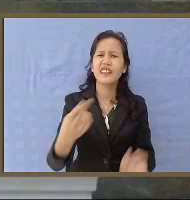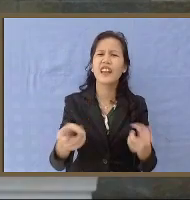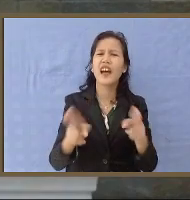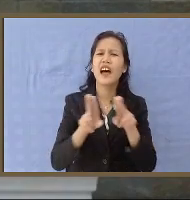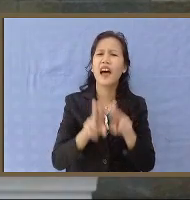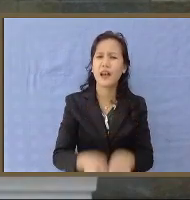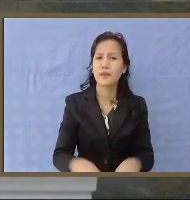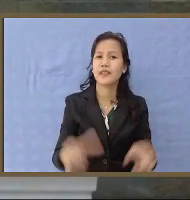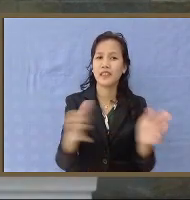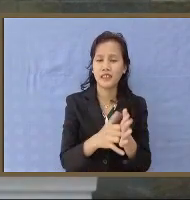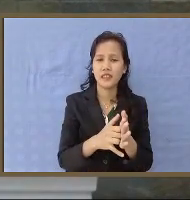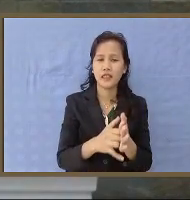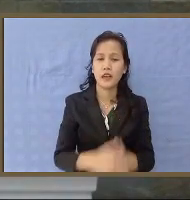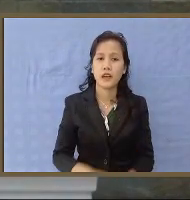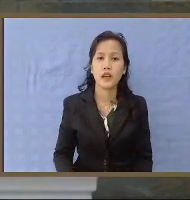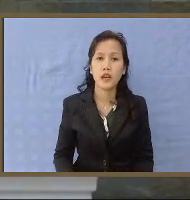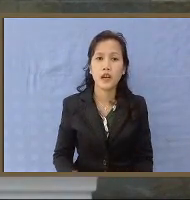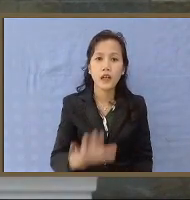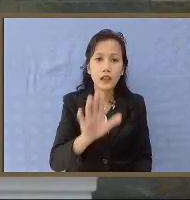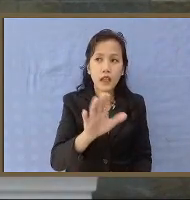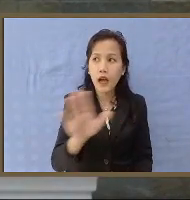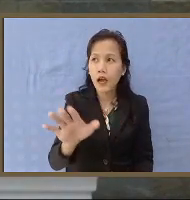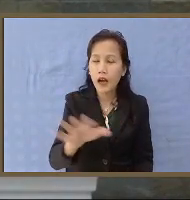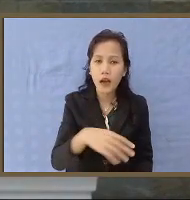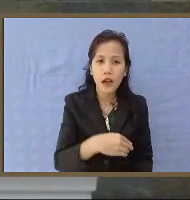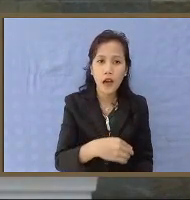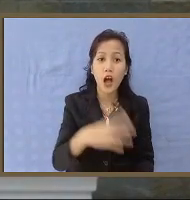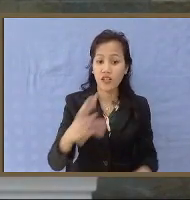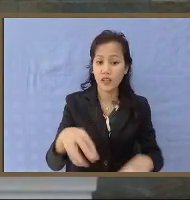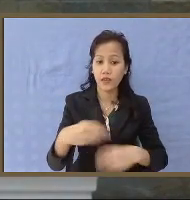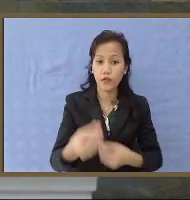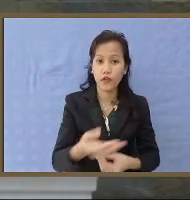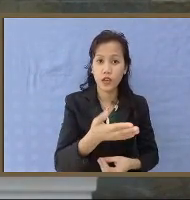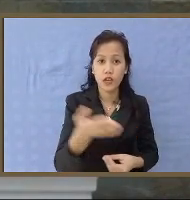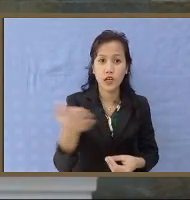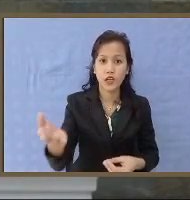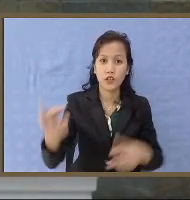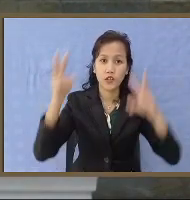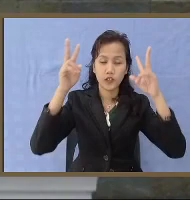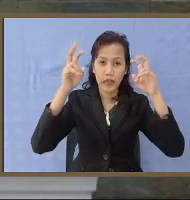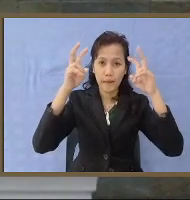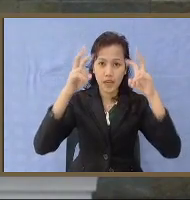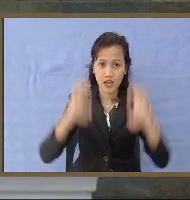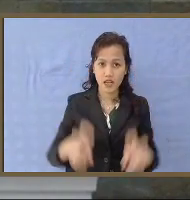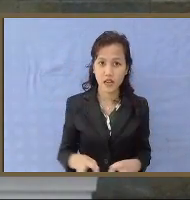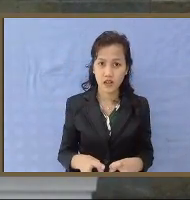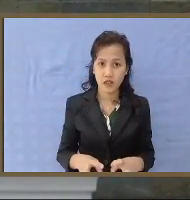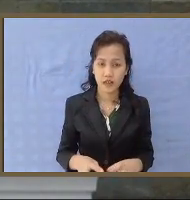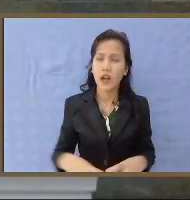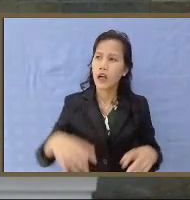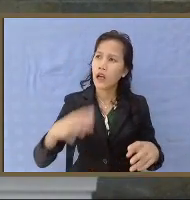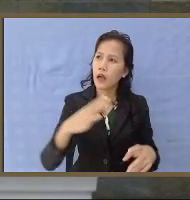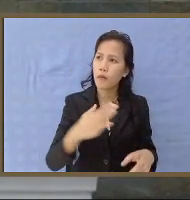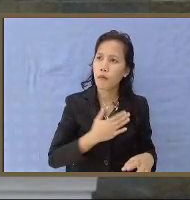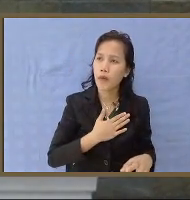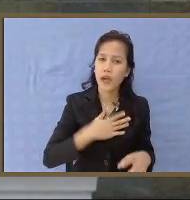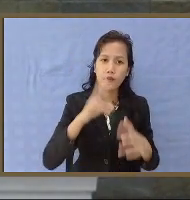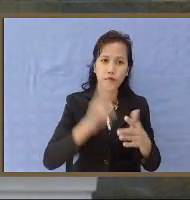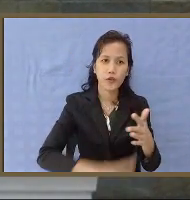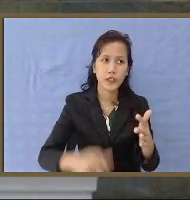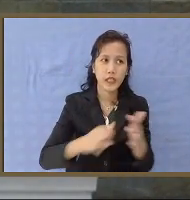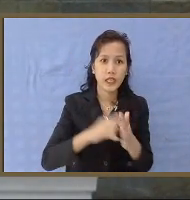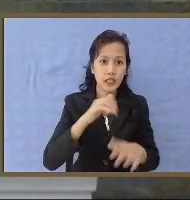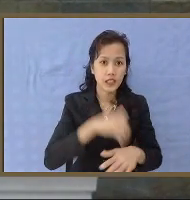habang nag-aaral kayo, okay, sabi ko sa inyo, may binigyan ko na kayo ng topic, sample na yon. Yung pinapasa ko sa inyong talata, yun ang basahin